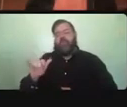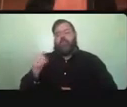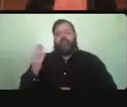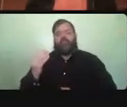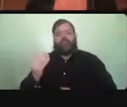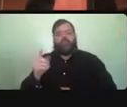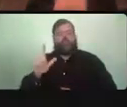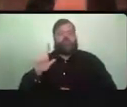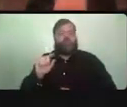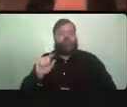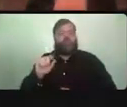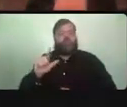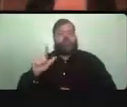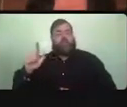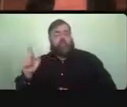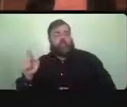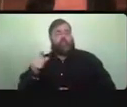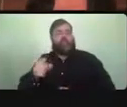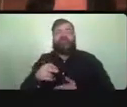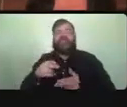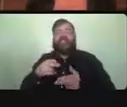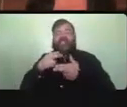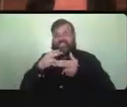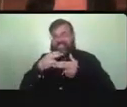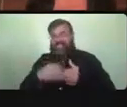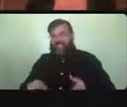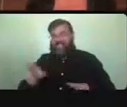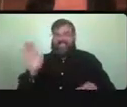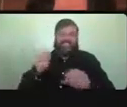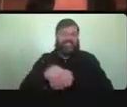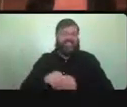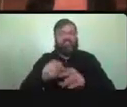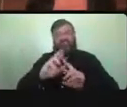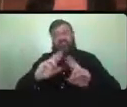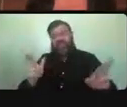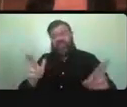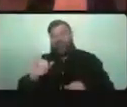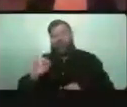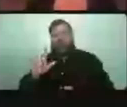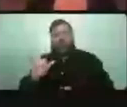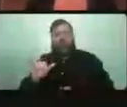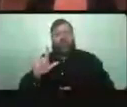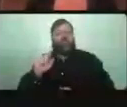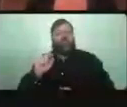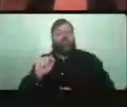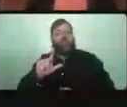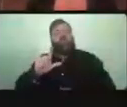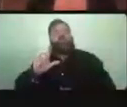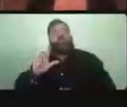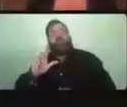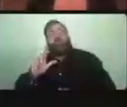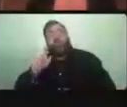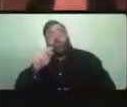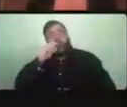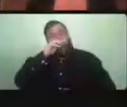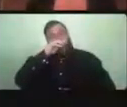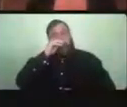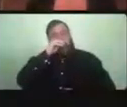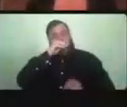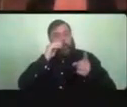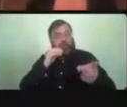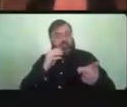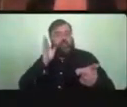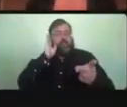Broadway na tunatarajia ya kuwa tutapata cheti cha kutumia shule